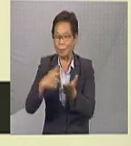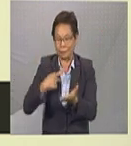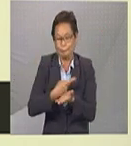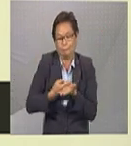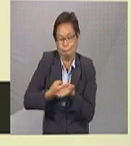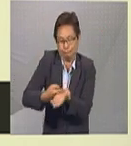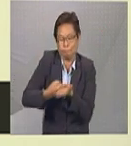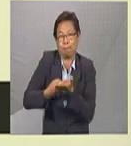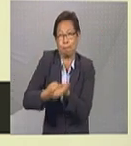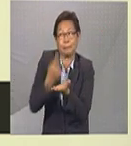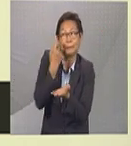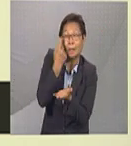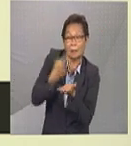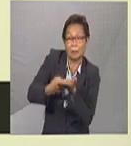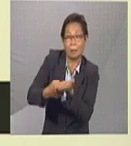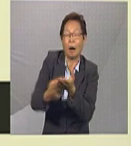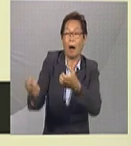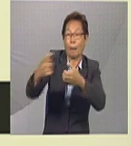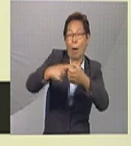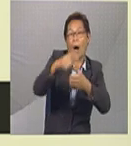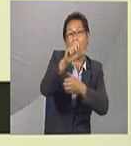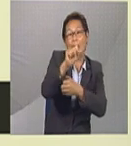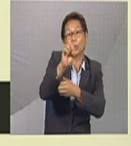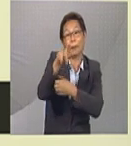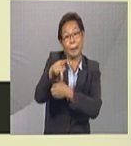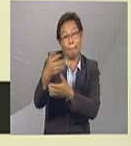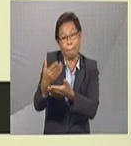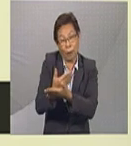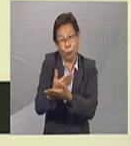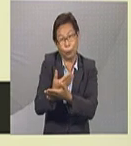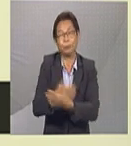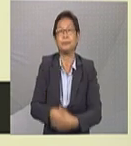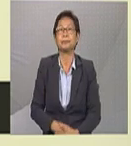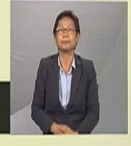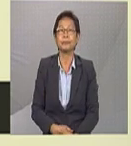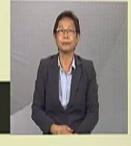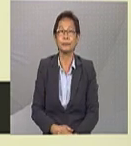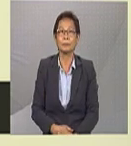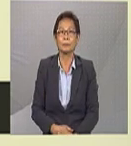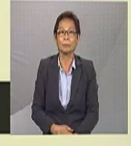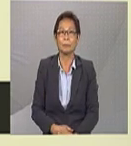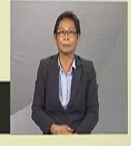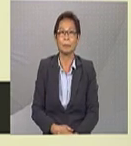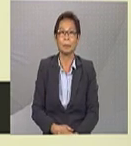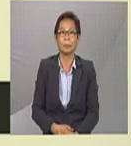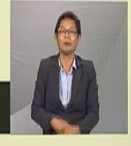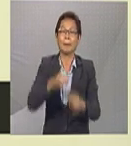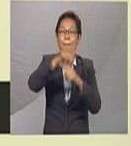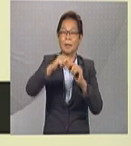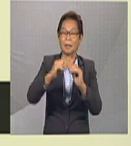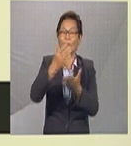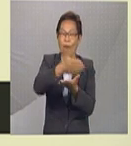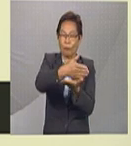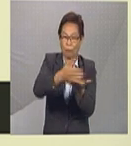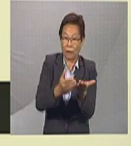tadi adalah mengenai SOP baru selepas fasa, apabila fasa kedua